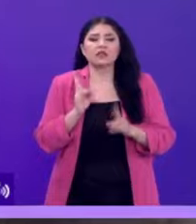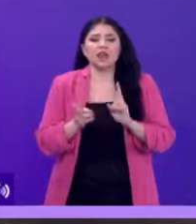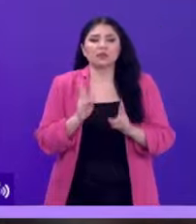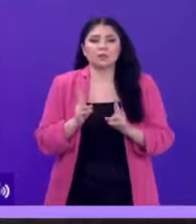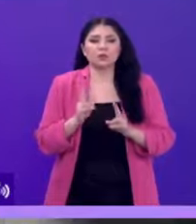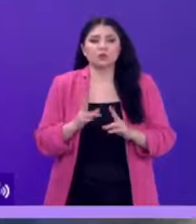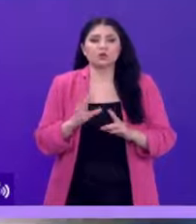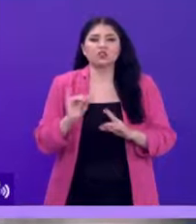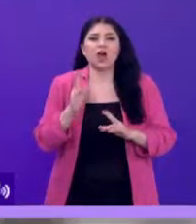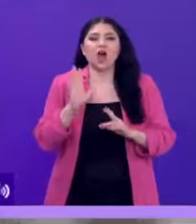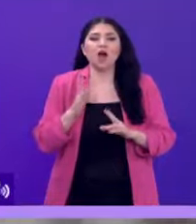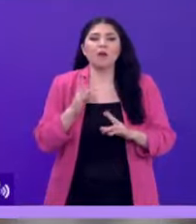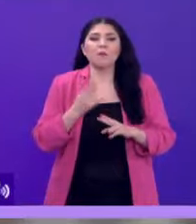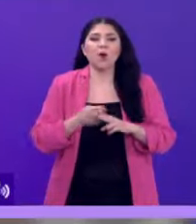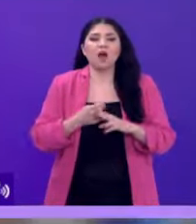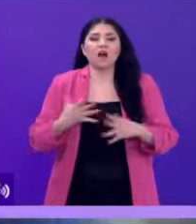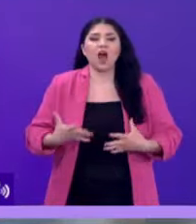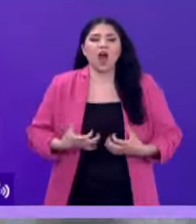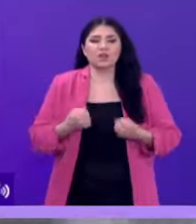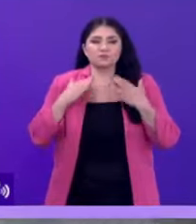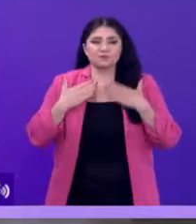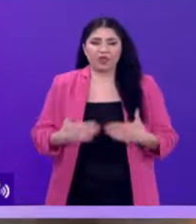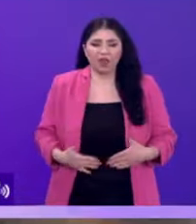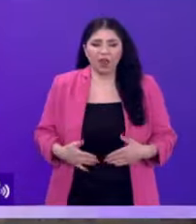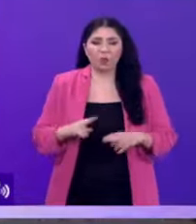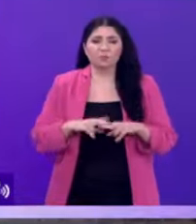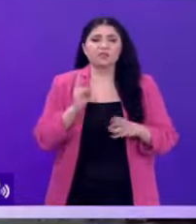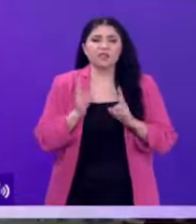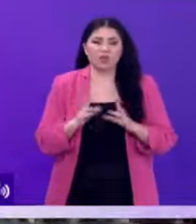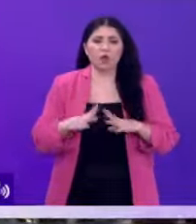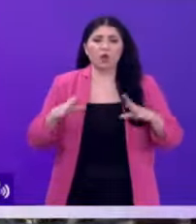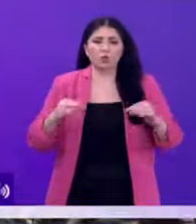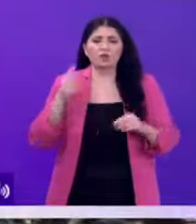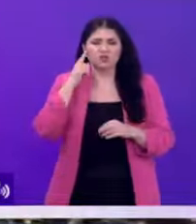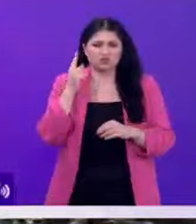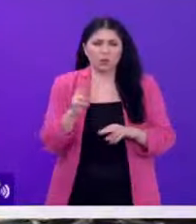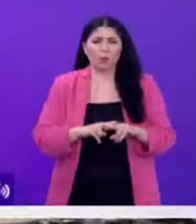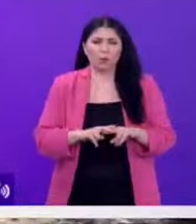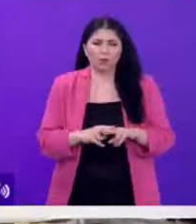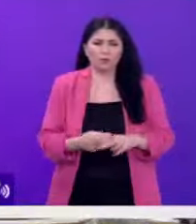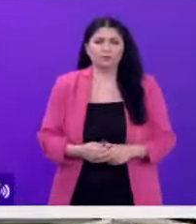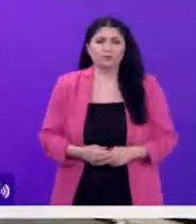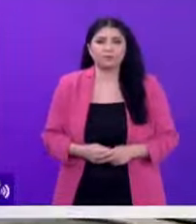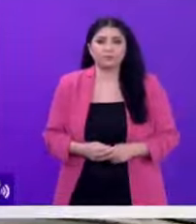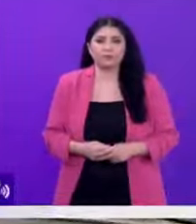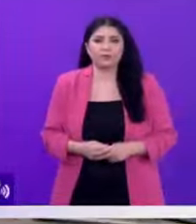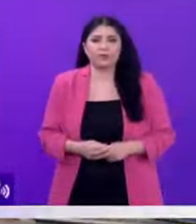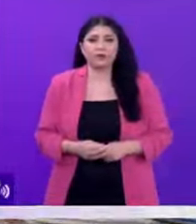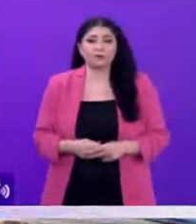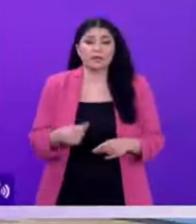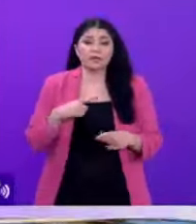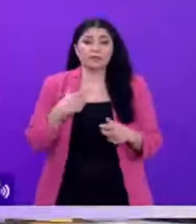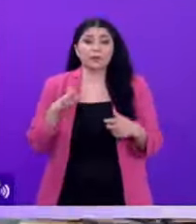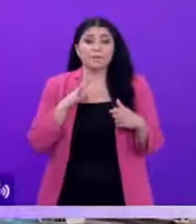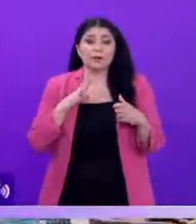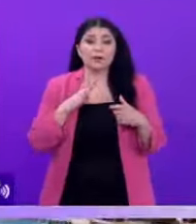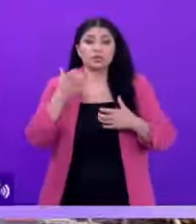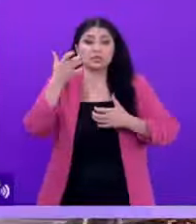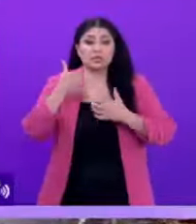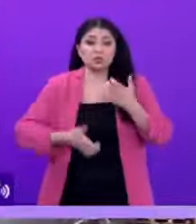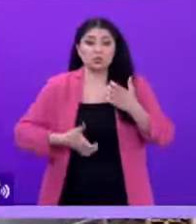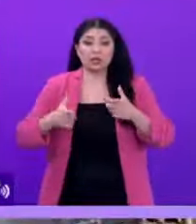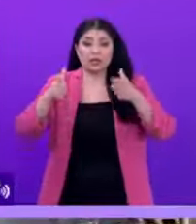în România. În continuare, este o problemă acolo la Botoșani. Există riscul de prăbușire. De prăbușire a